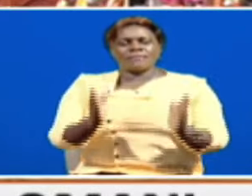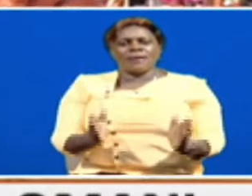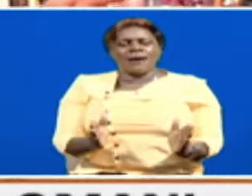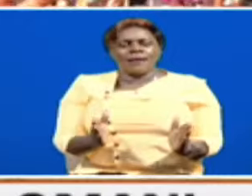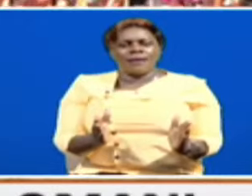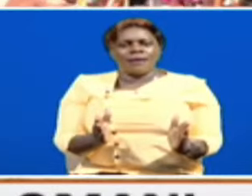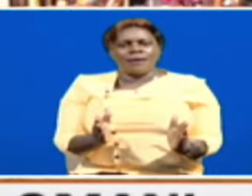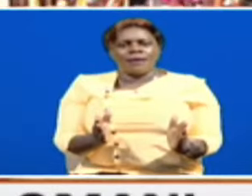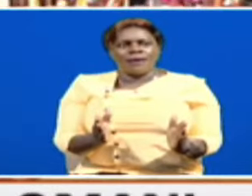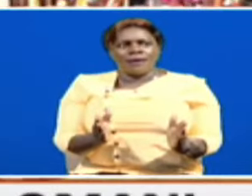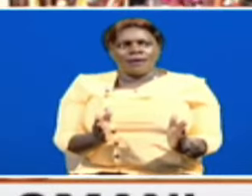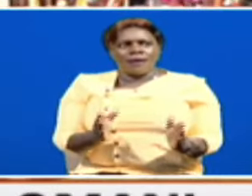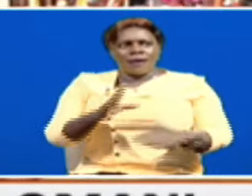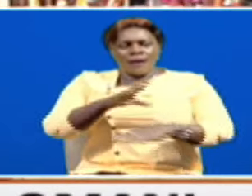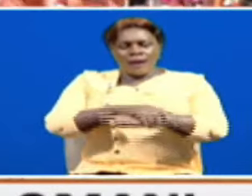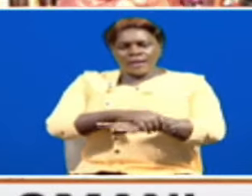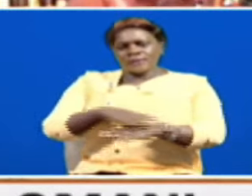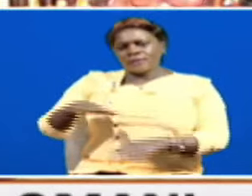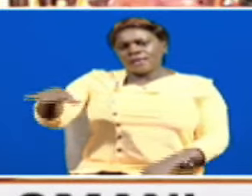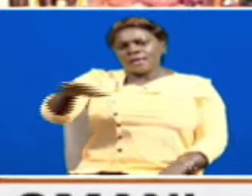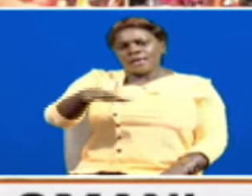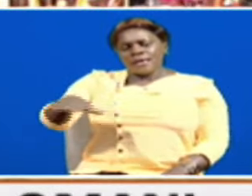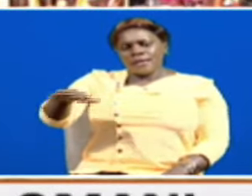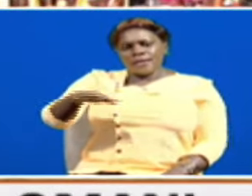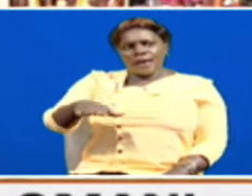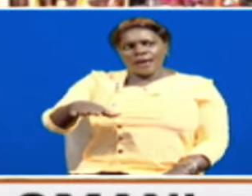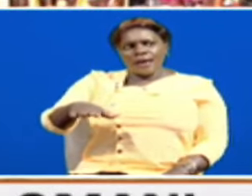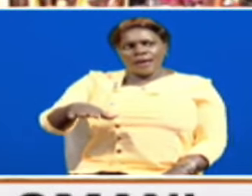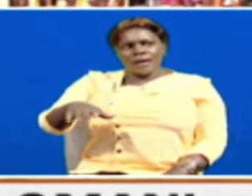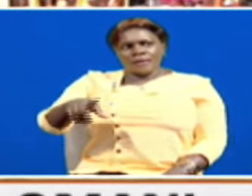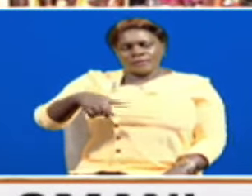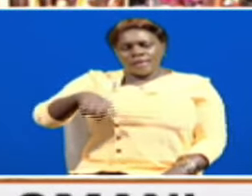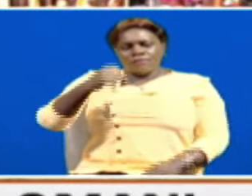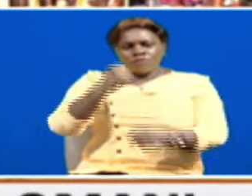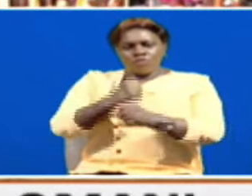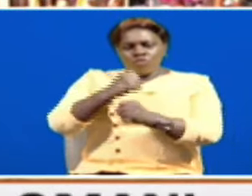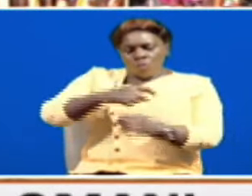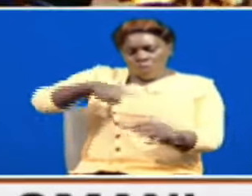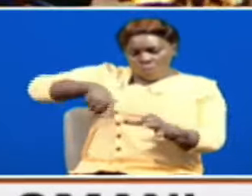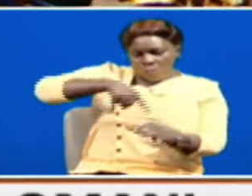wetu ama investor ili apate mahali ambapo tunafanya mining.